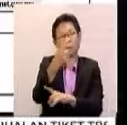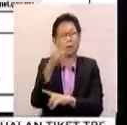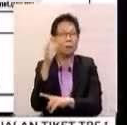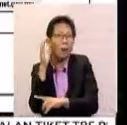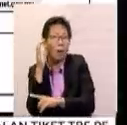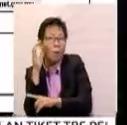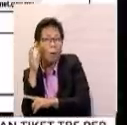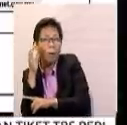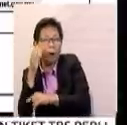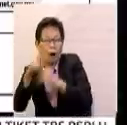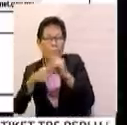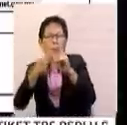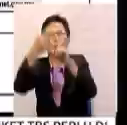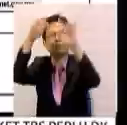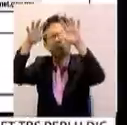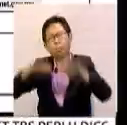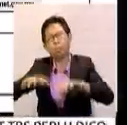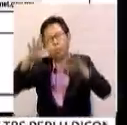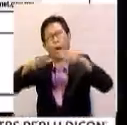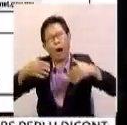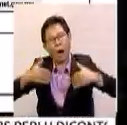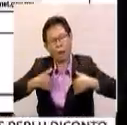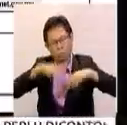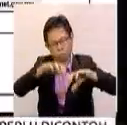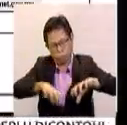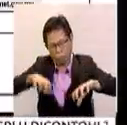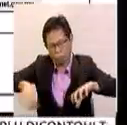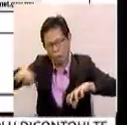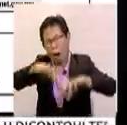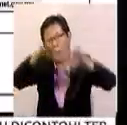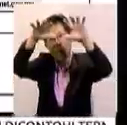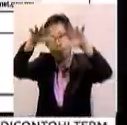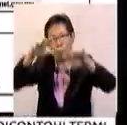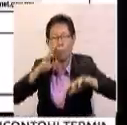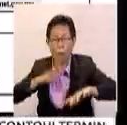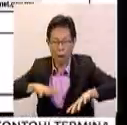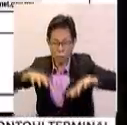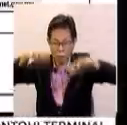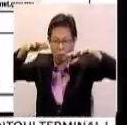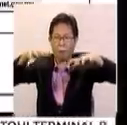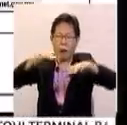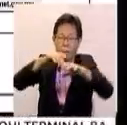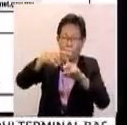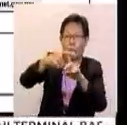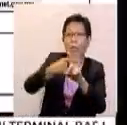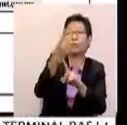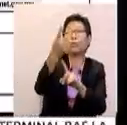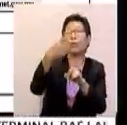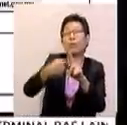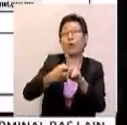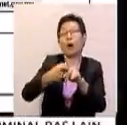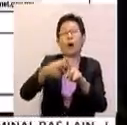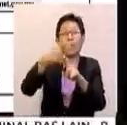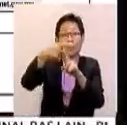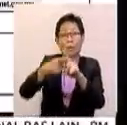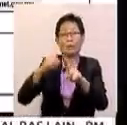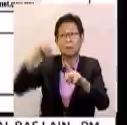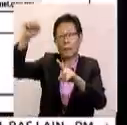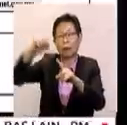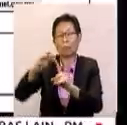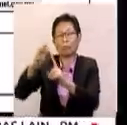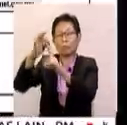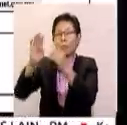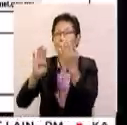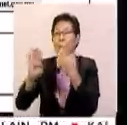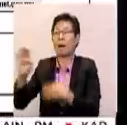berita mengenai cuaca lembab sehingga terdapat beberapa kawasan yang mengalami banjir pada bulan ini penduduk-penduduk khususnya di bahagian